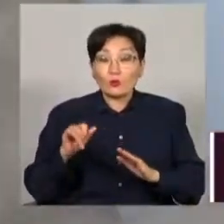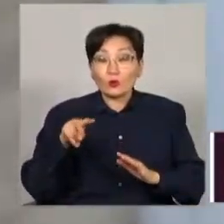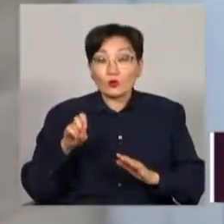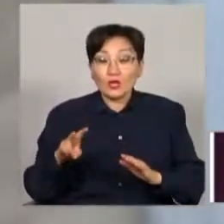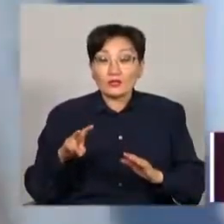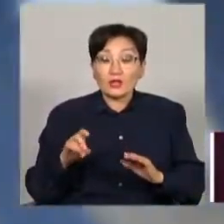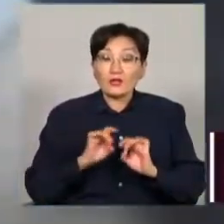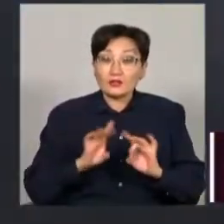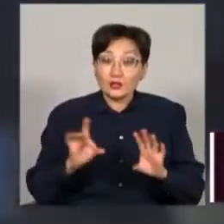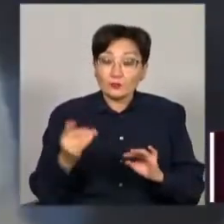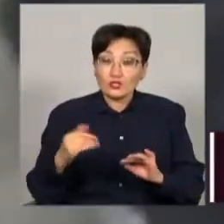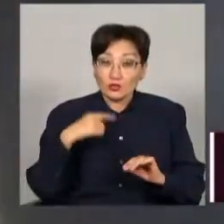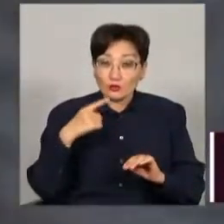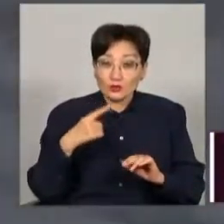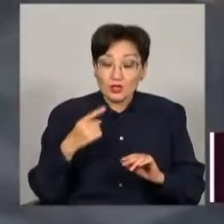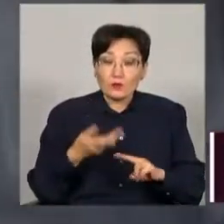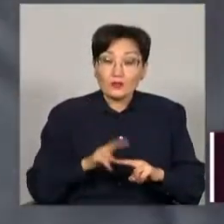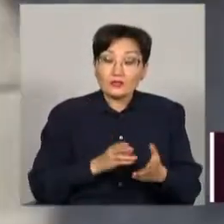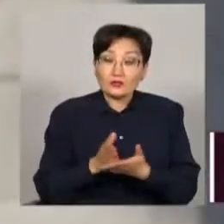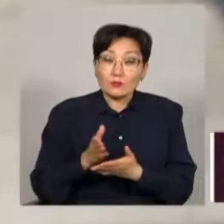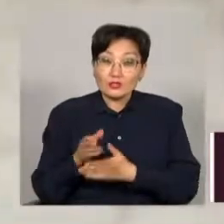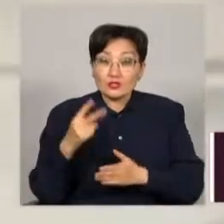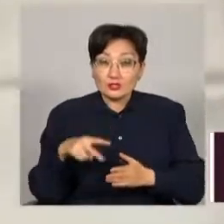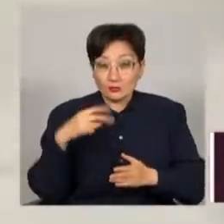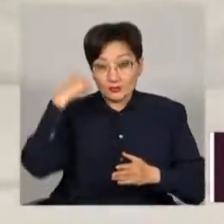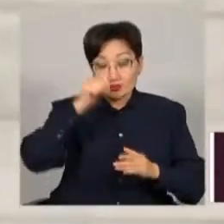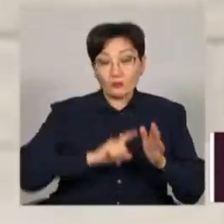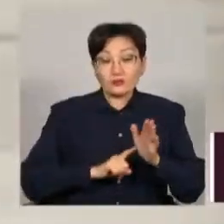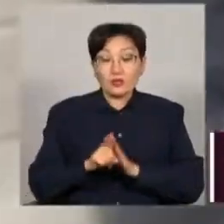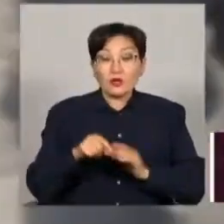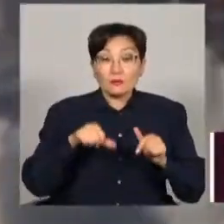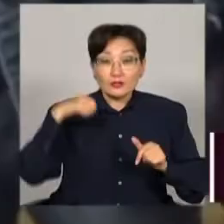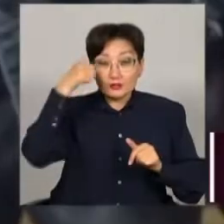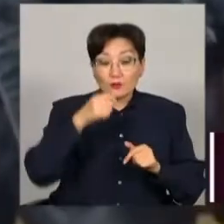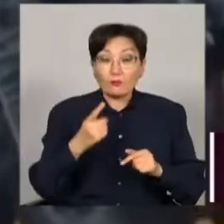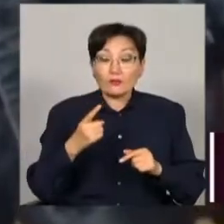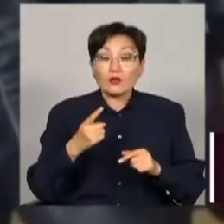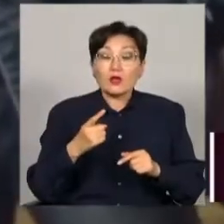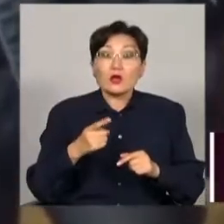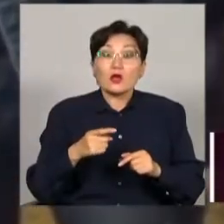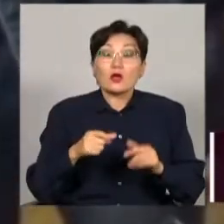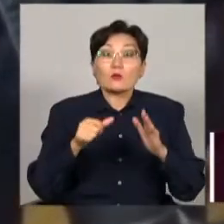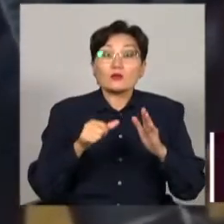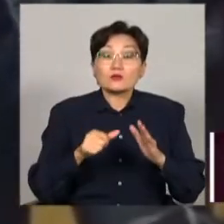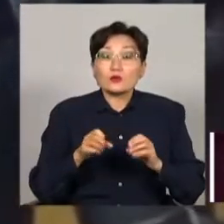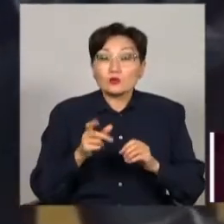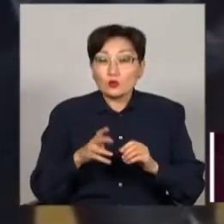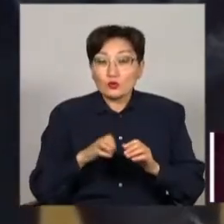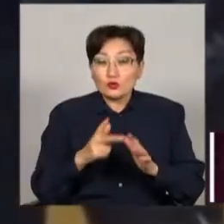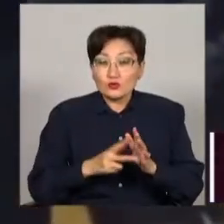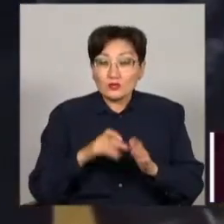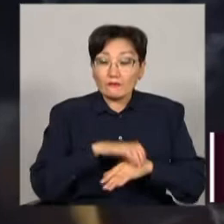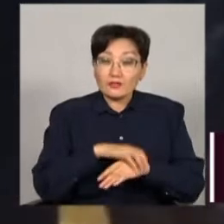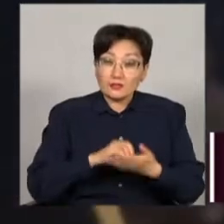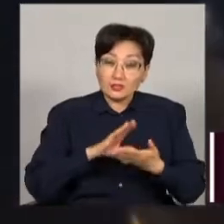Сарқұлов айтты. Оның дерегінше, осы салада 2020 жылдан бастап, биылға 1.90-ға дейін 418 қылмыстық іс